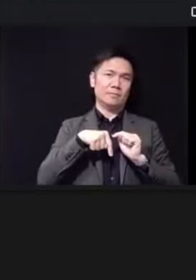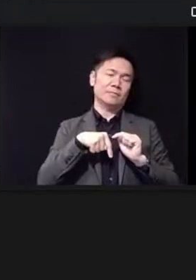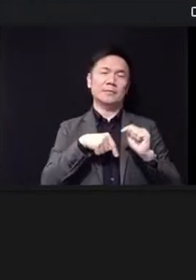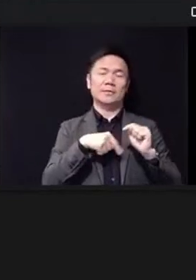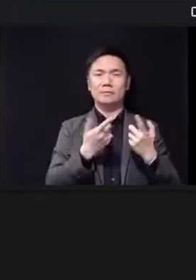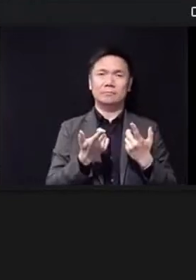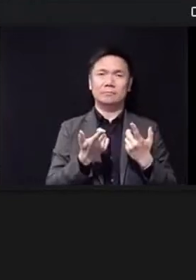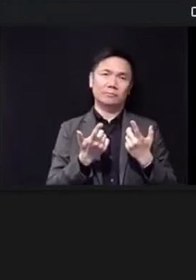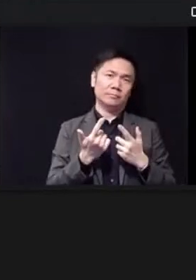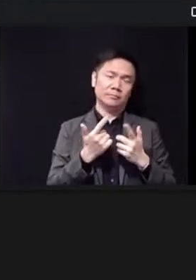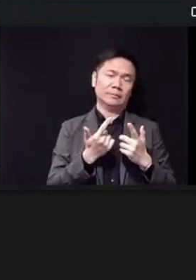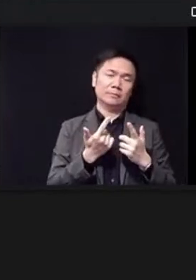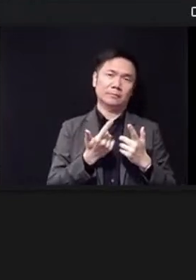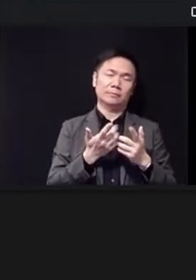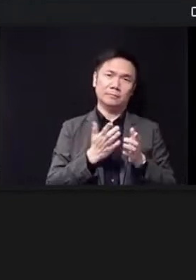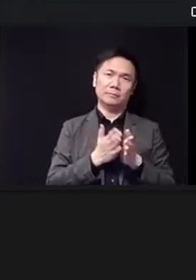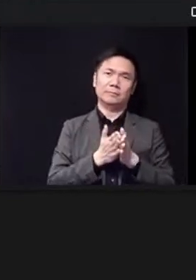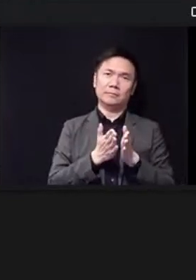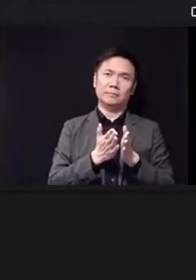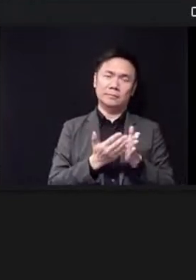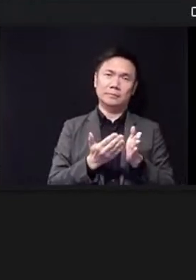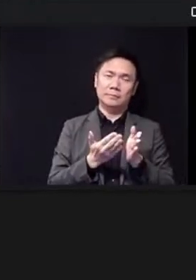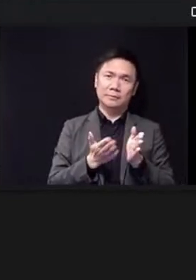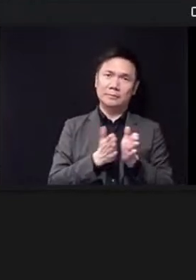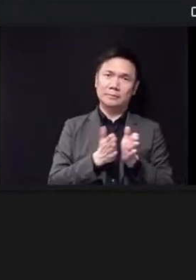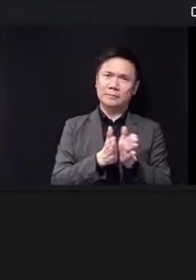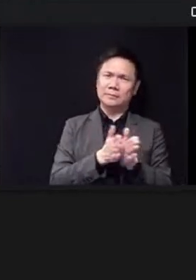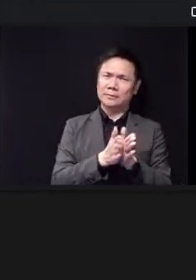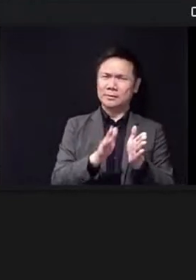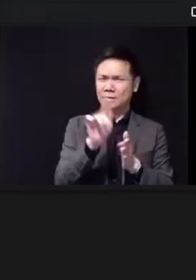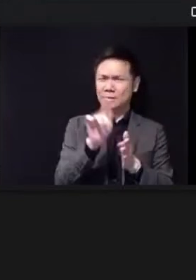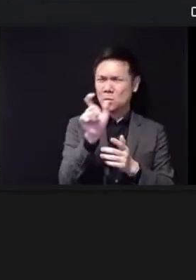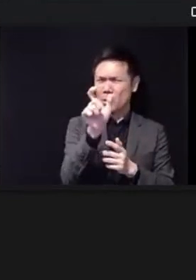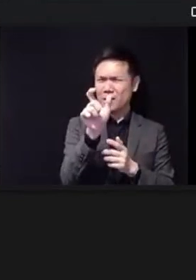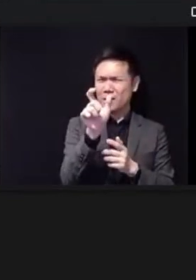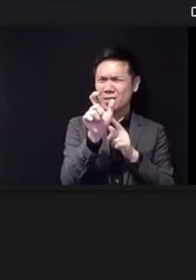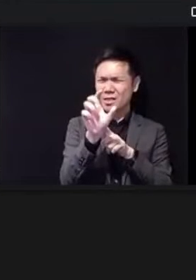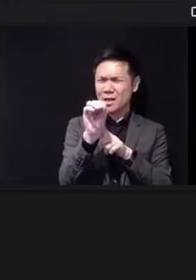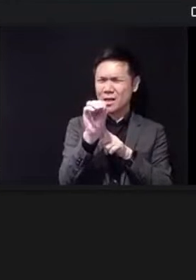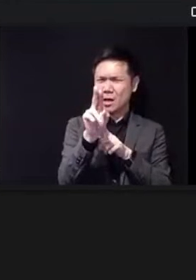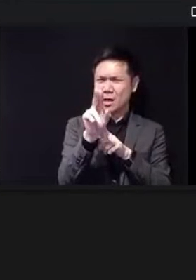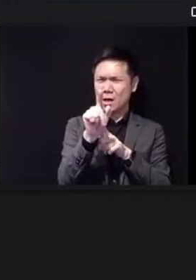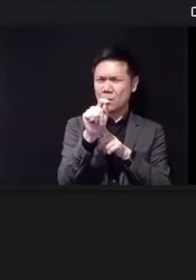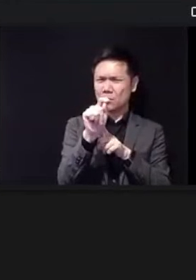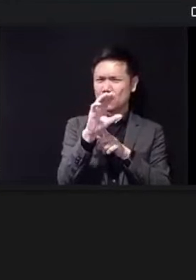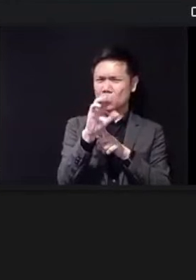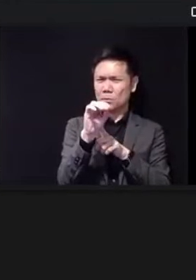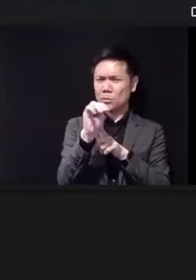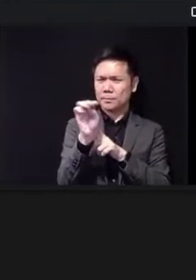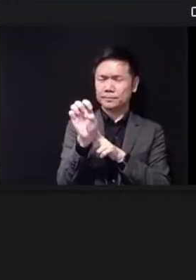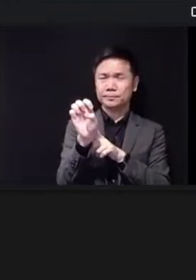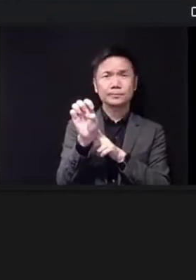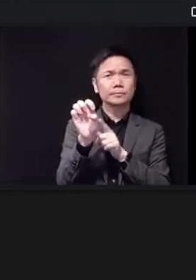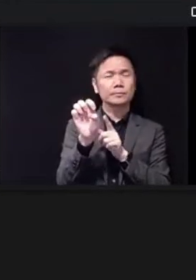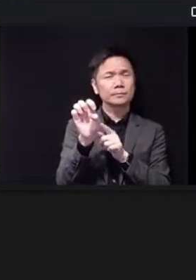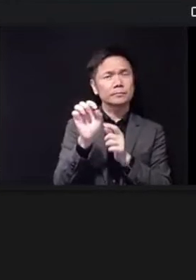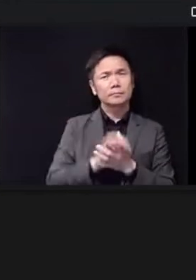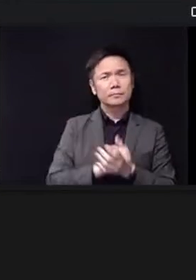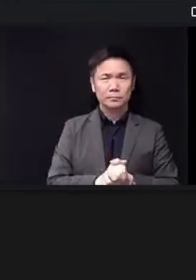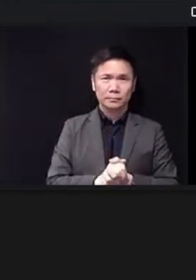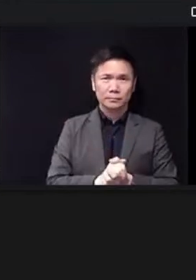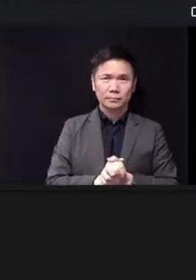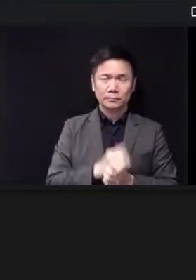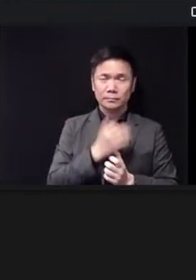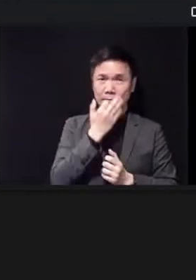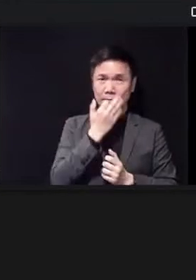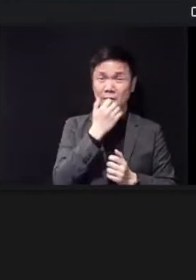«итог». Мы заменяем его по предложению коллег из Соединенных Штатов на столь же неконкретное слово «какие-то соответствующие документы». Примерно такая же